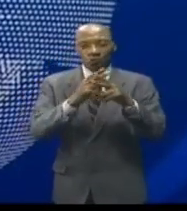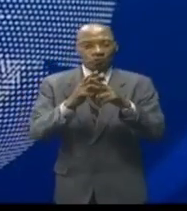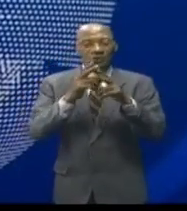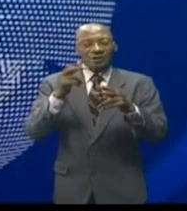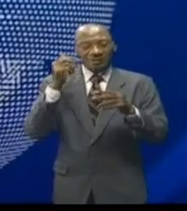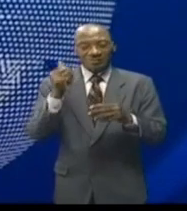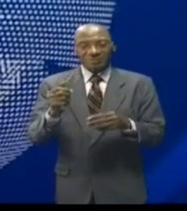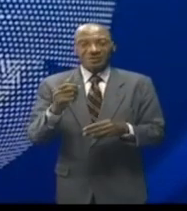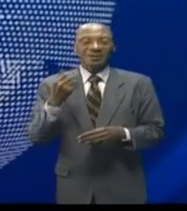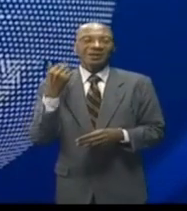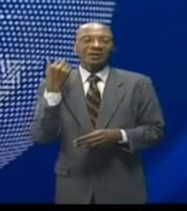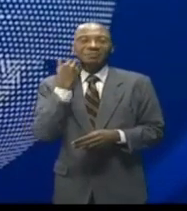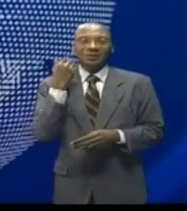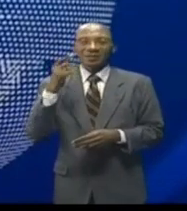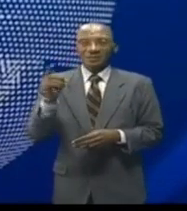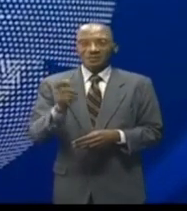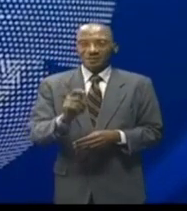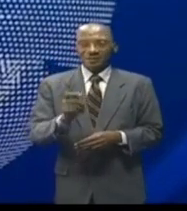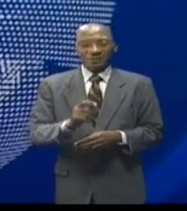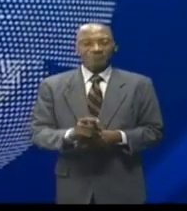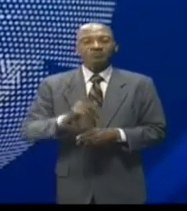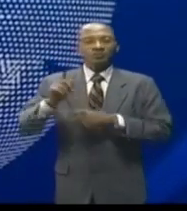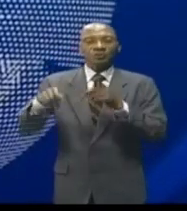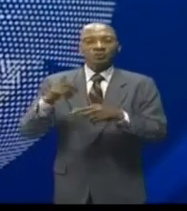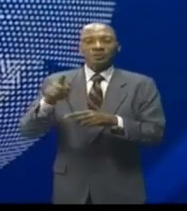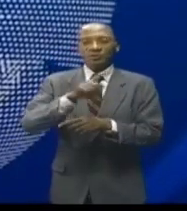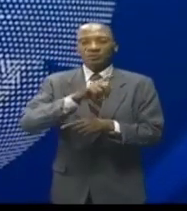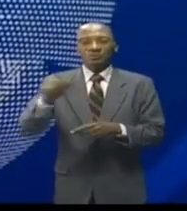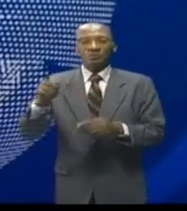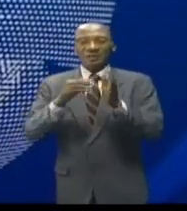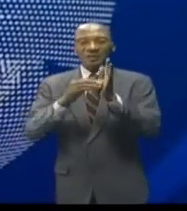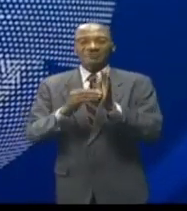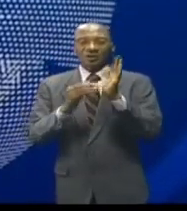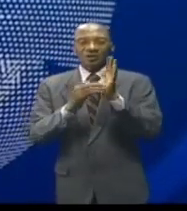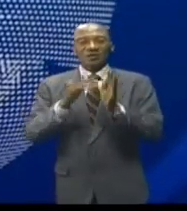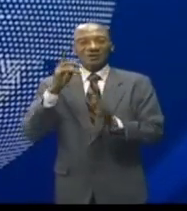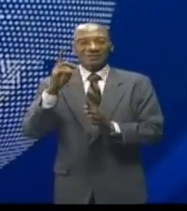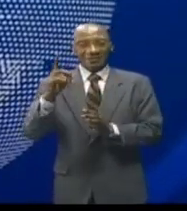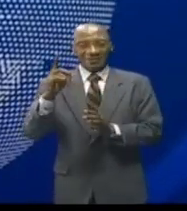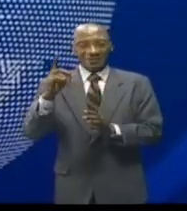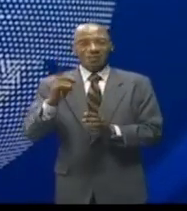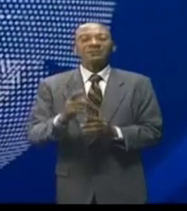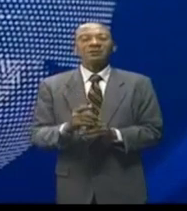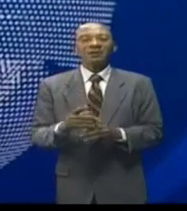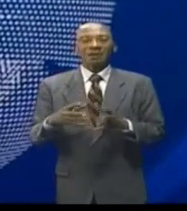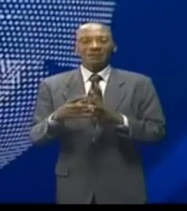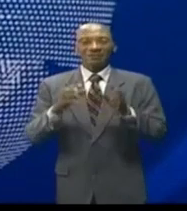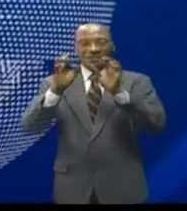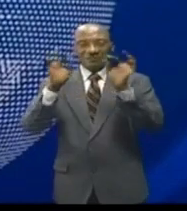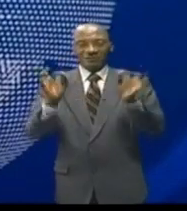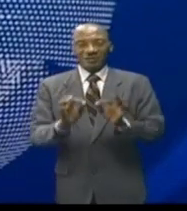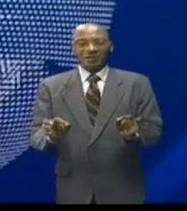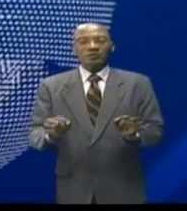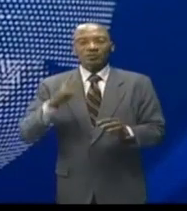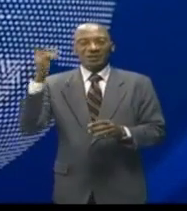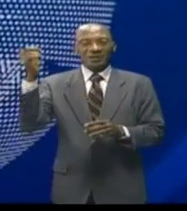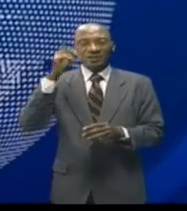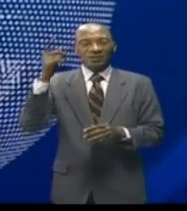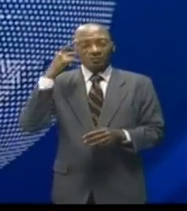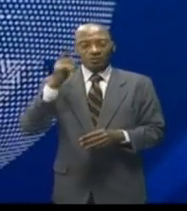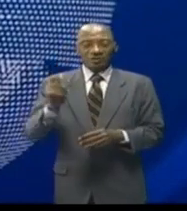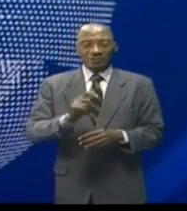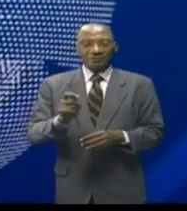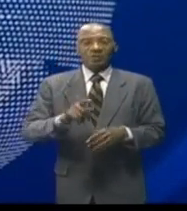du diabète a été instituée en 1991 à l'initiative de la Fédération internationale du diabète et des